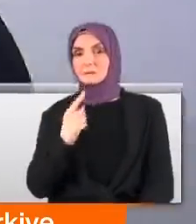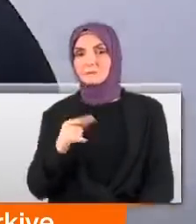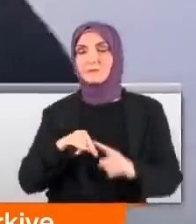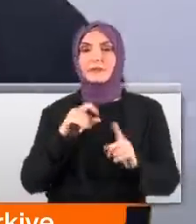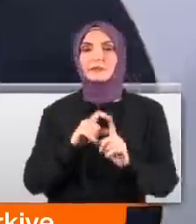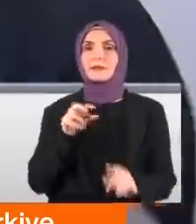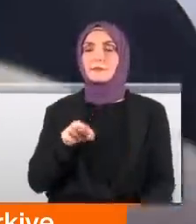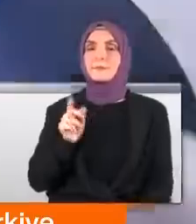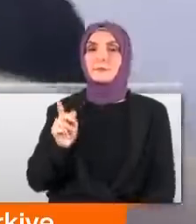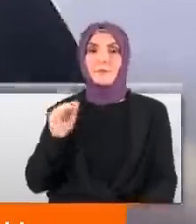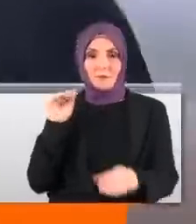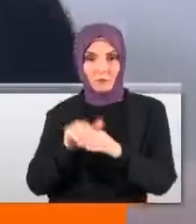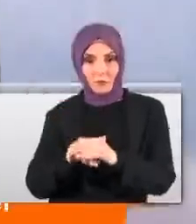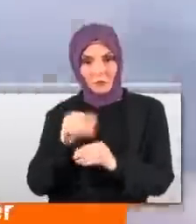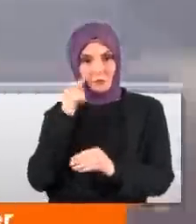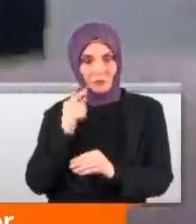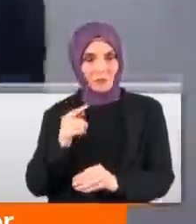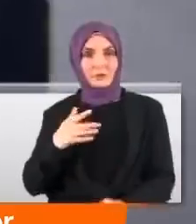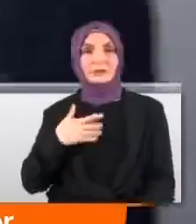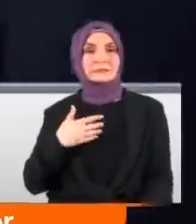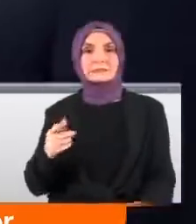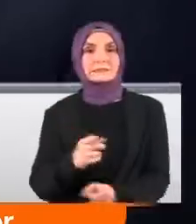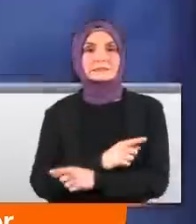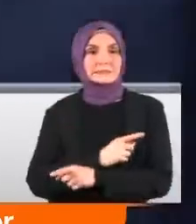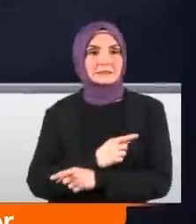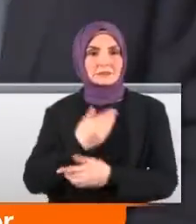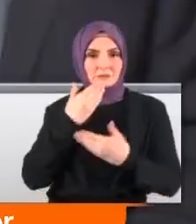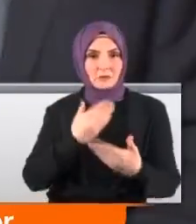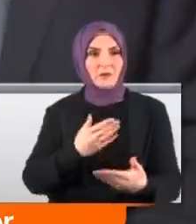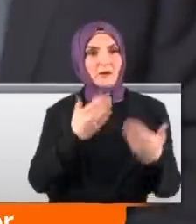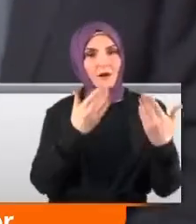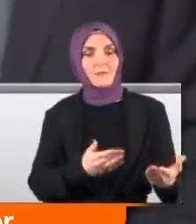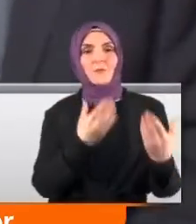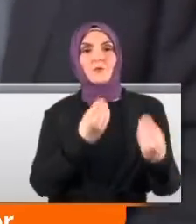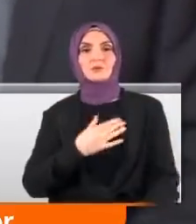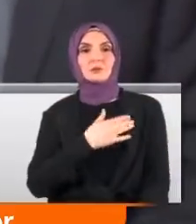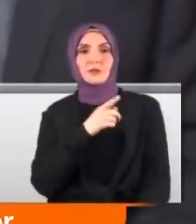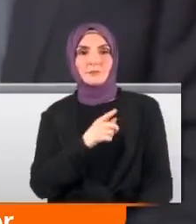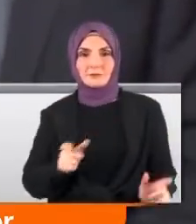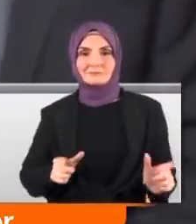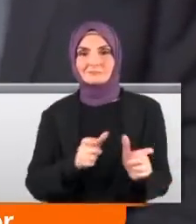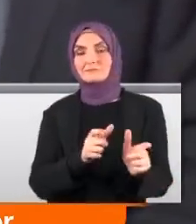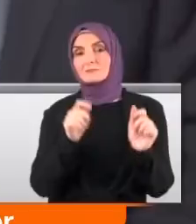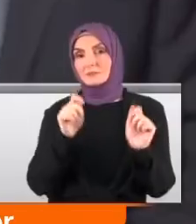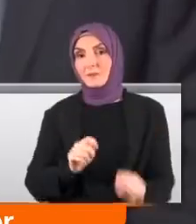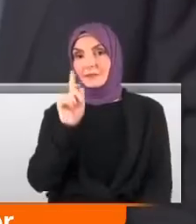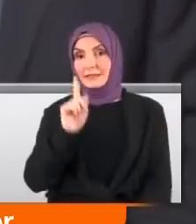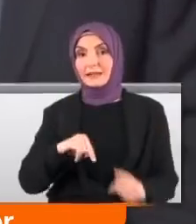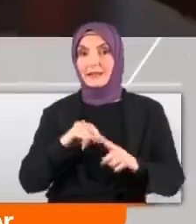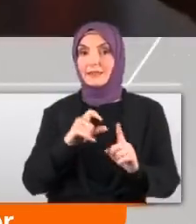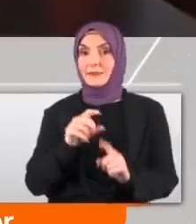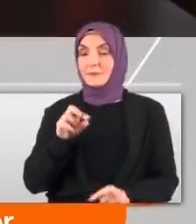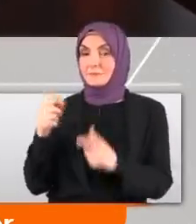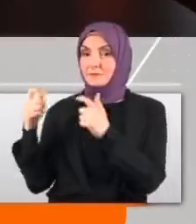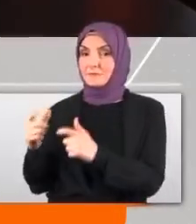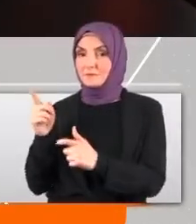tüm taleplerini kabul ettirdiği Kemal Kılıçdaroğlu'nu kıskaca aldı. Önce HDP cephesinden geldi pazarlığın perde arkası.